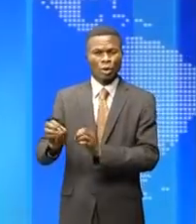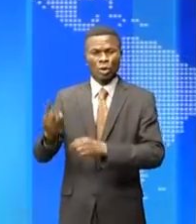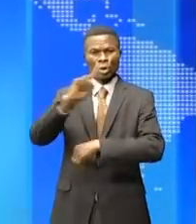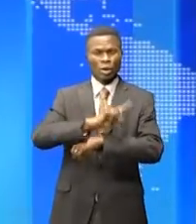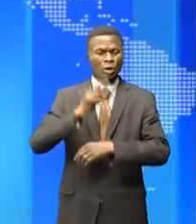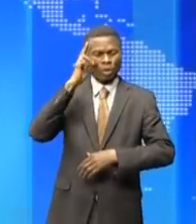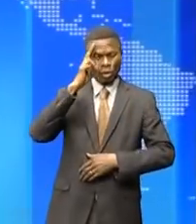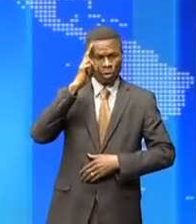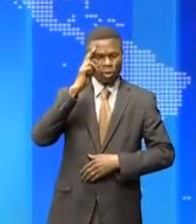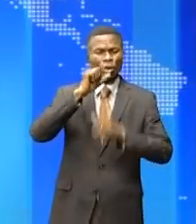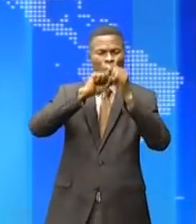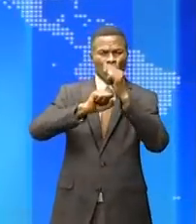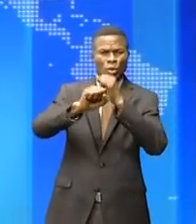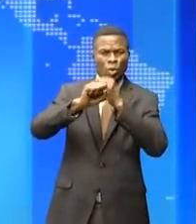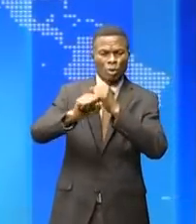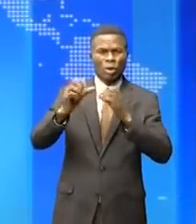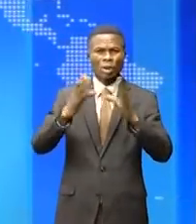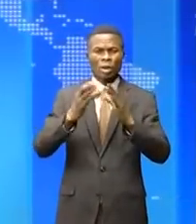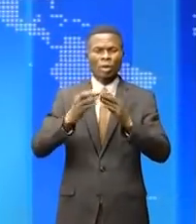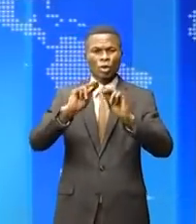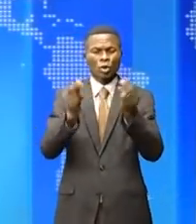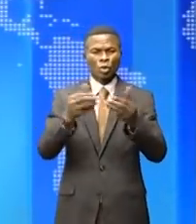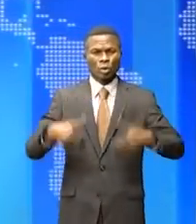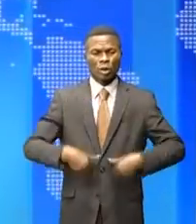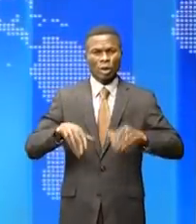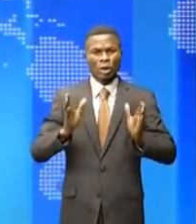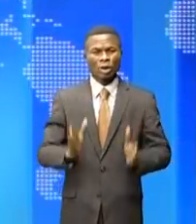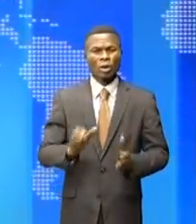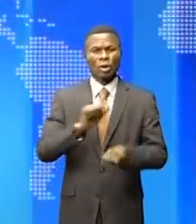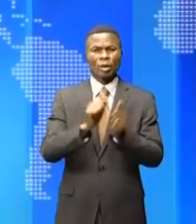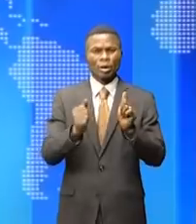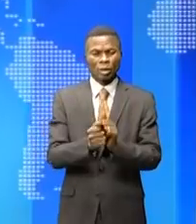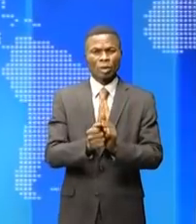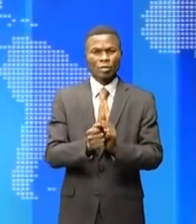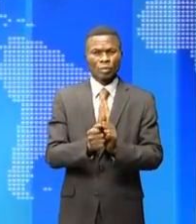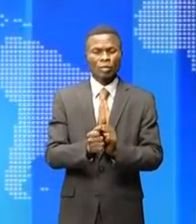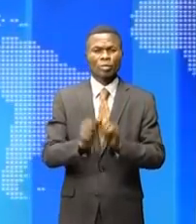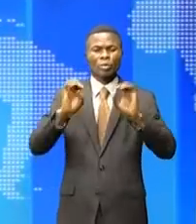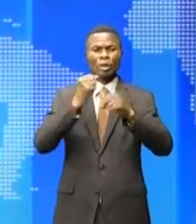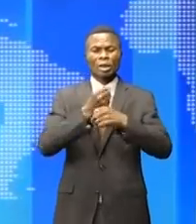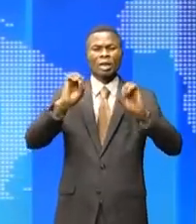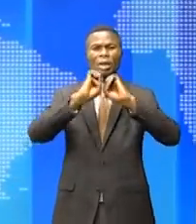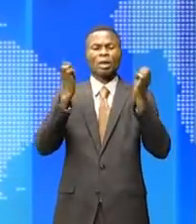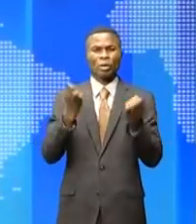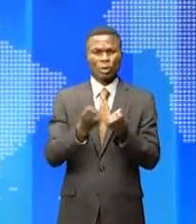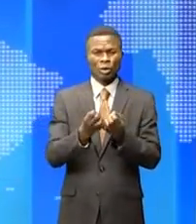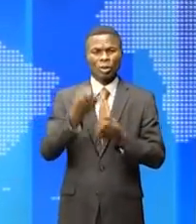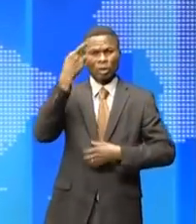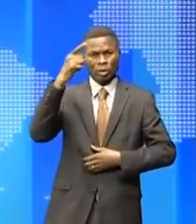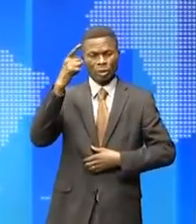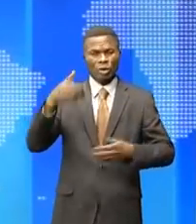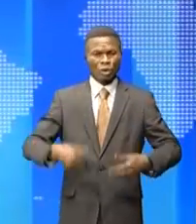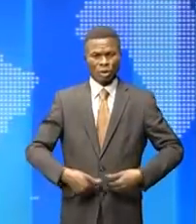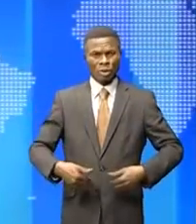de réflexion et de sensibilisation avec la jeunesse congolaise sur la question de l'entrepreneuriat pour le